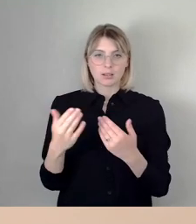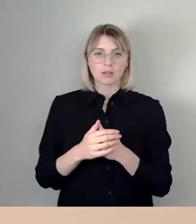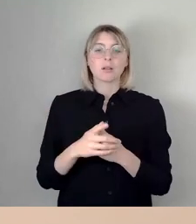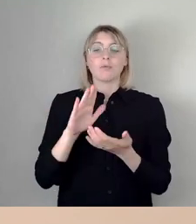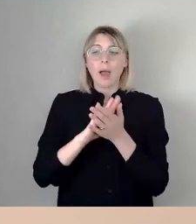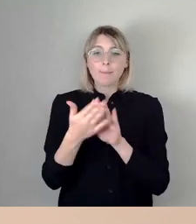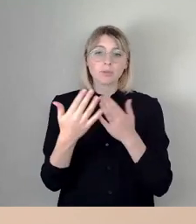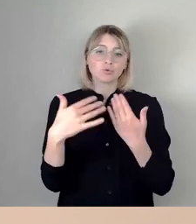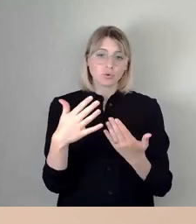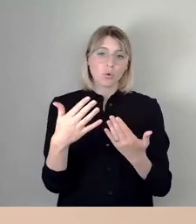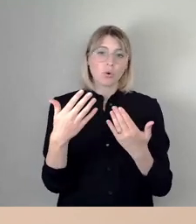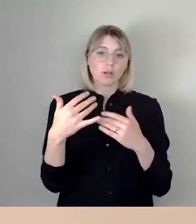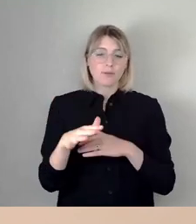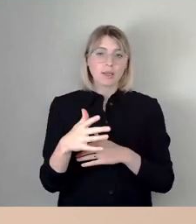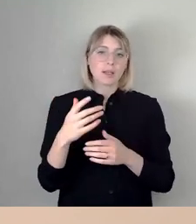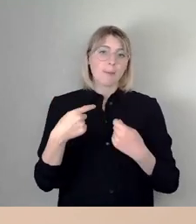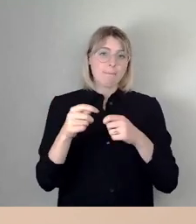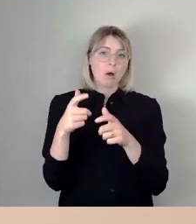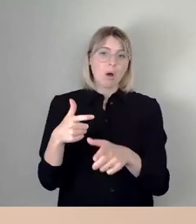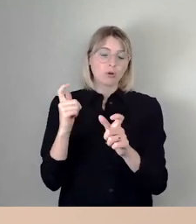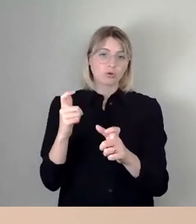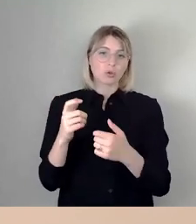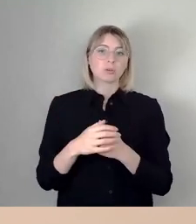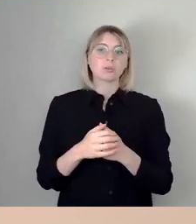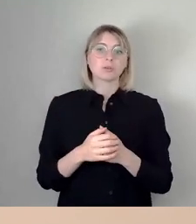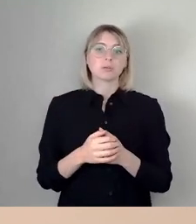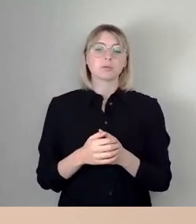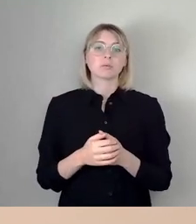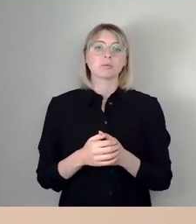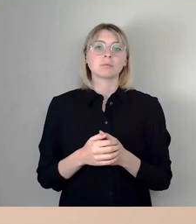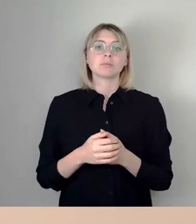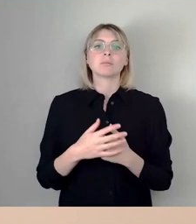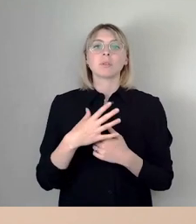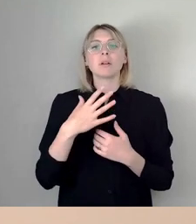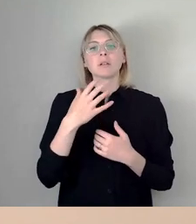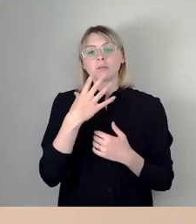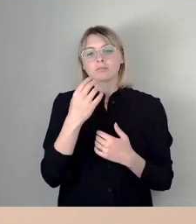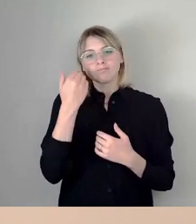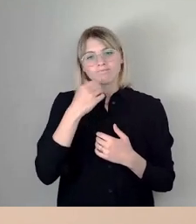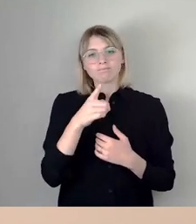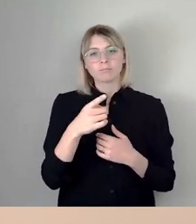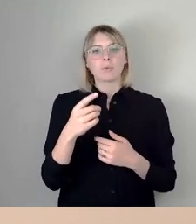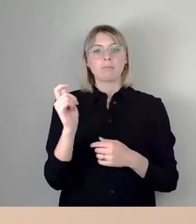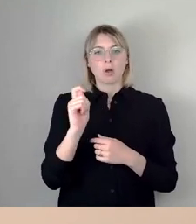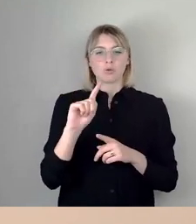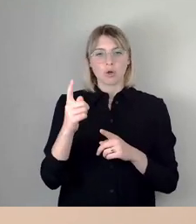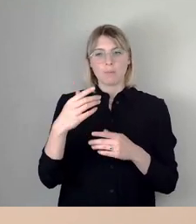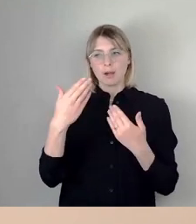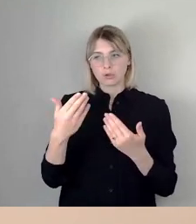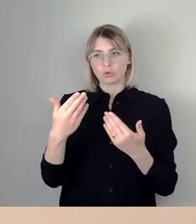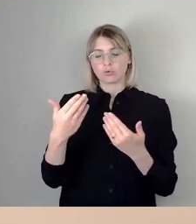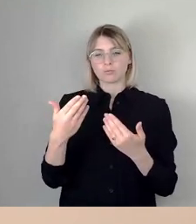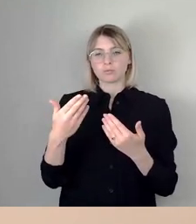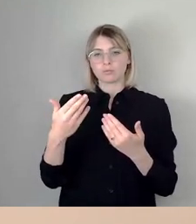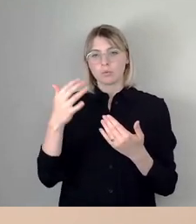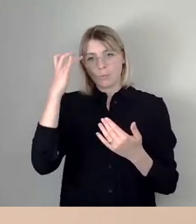und vielleicht können wir uns in der Auszeit dahin committen, dass wir sozusagen auf Basis dieser Zuarbeit und dieser